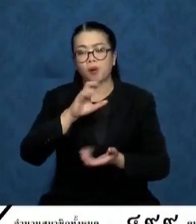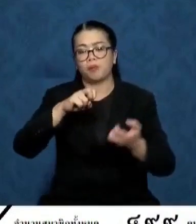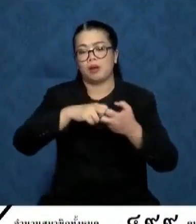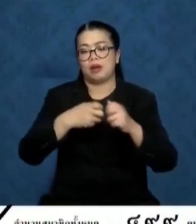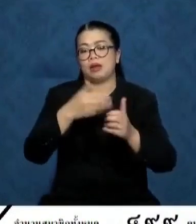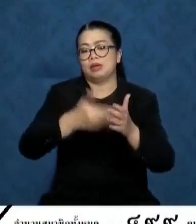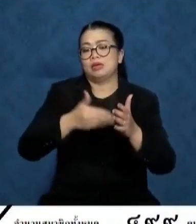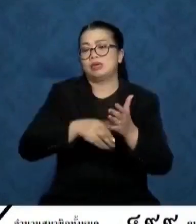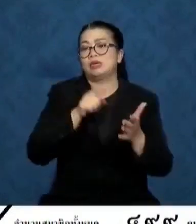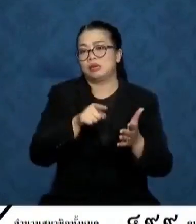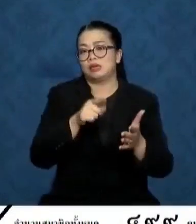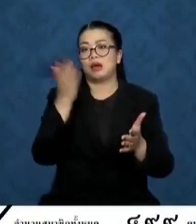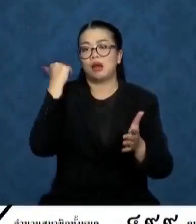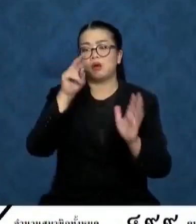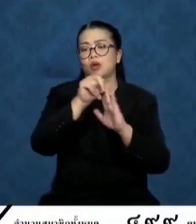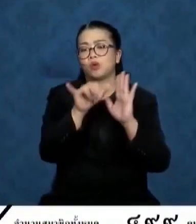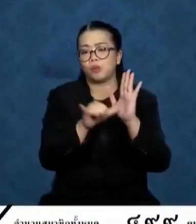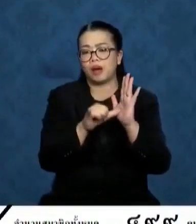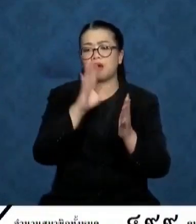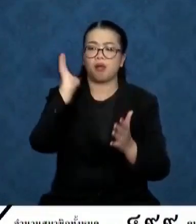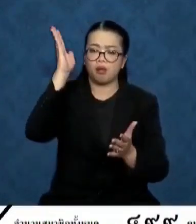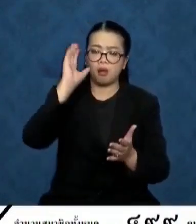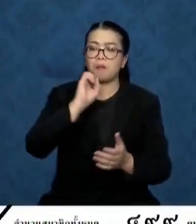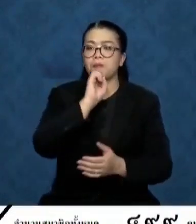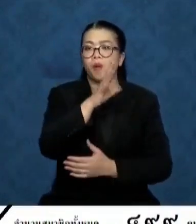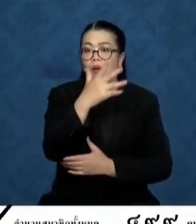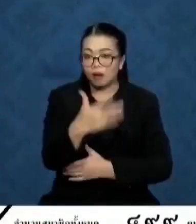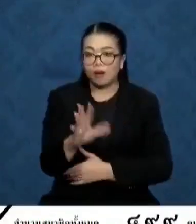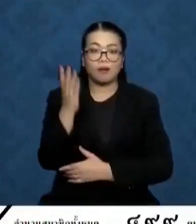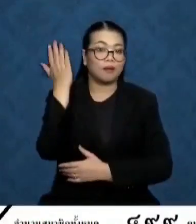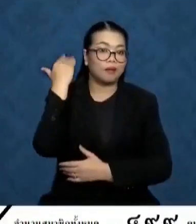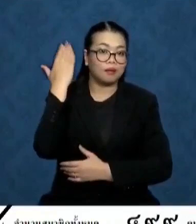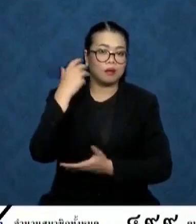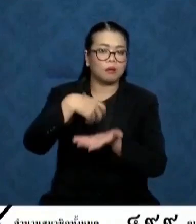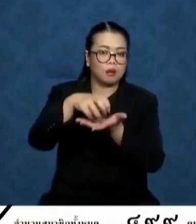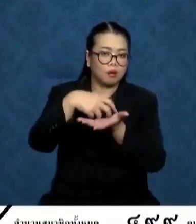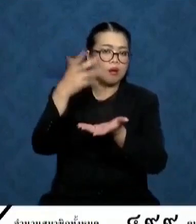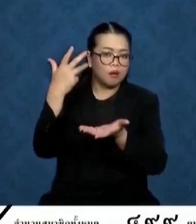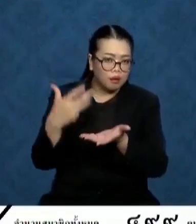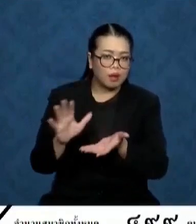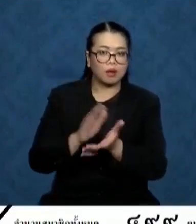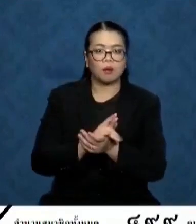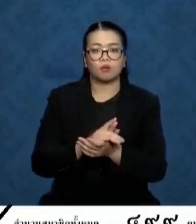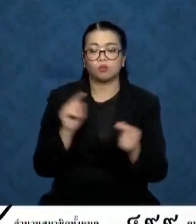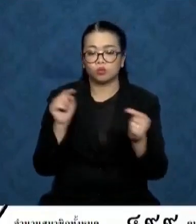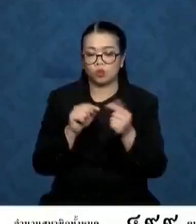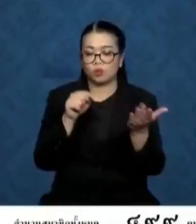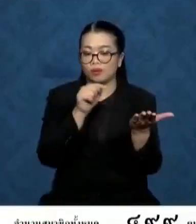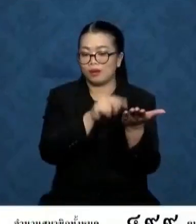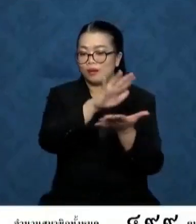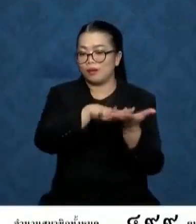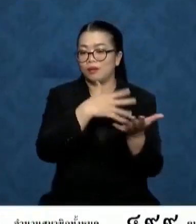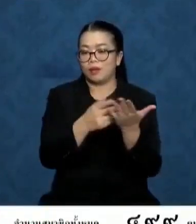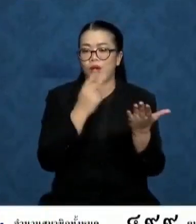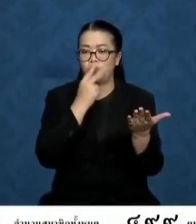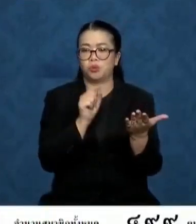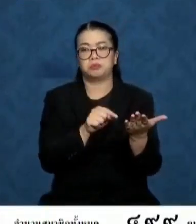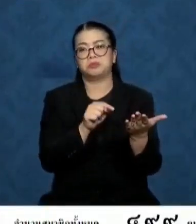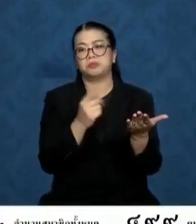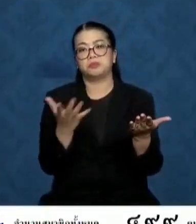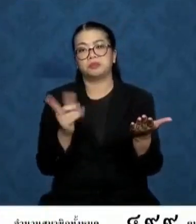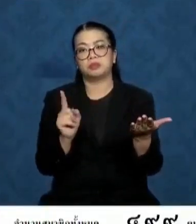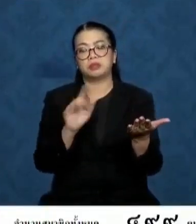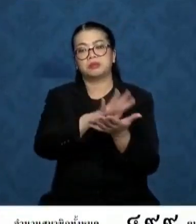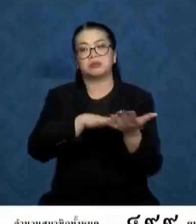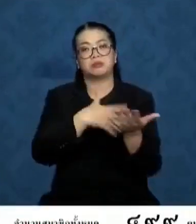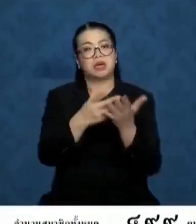ณการแถลงนโยบายของรัฐบาลชุดนี้ไม่ว่าดูแล้ว